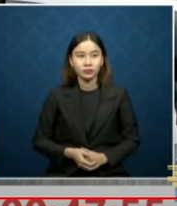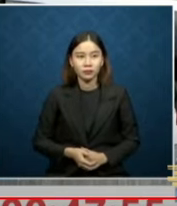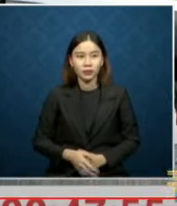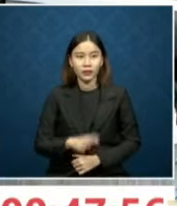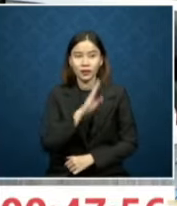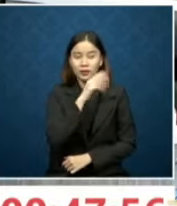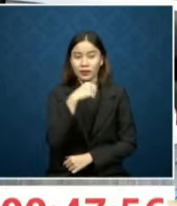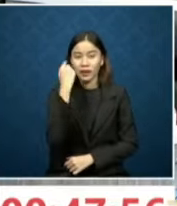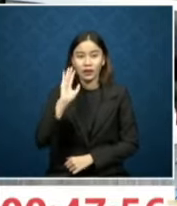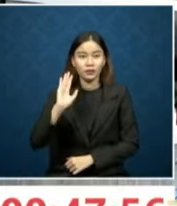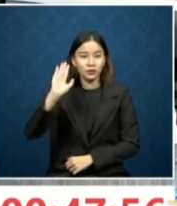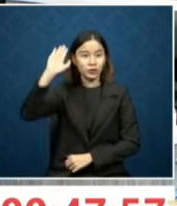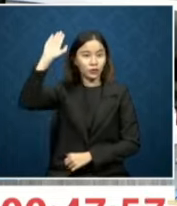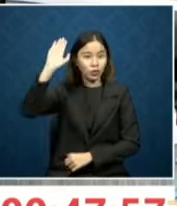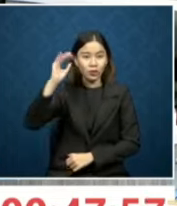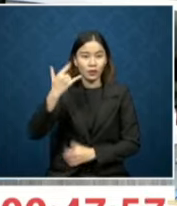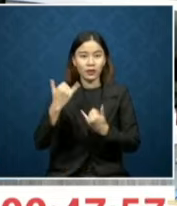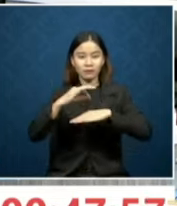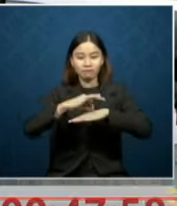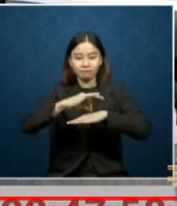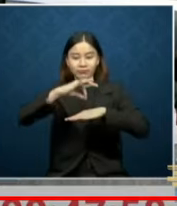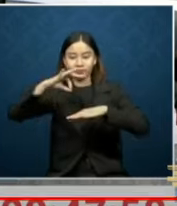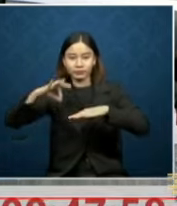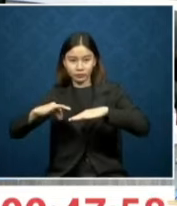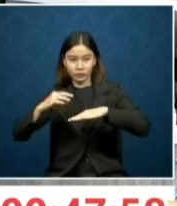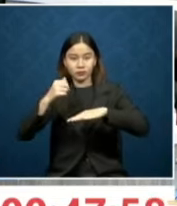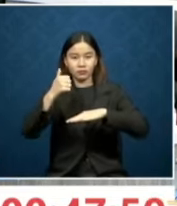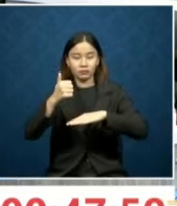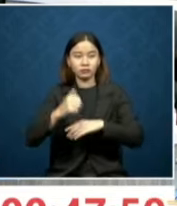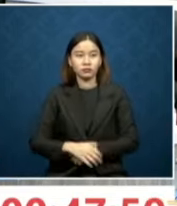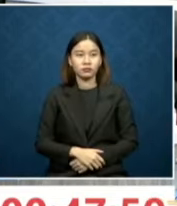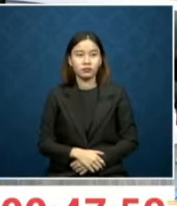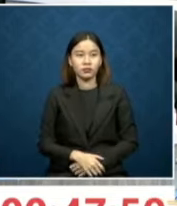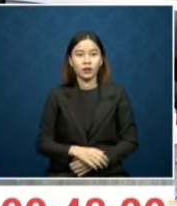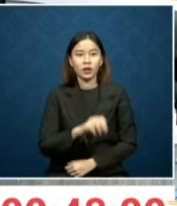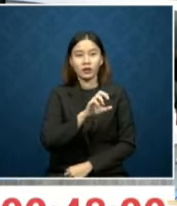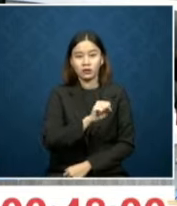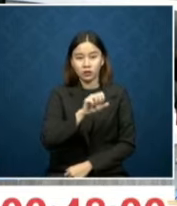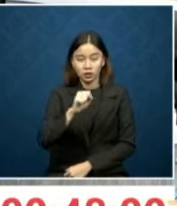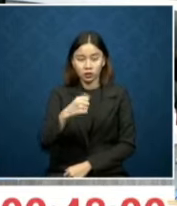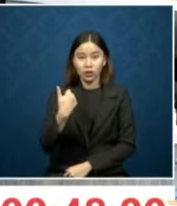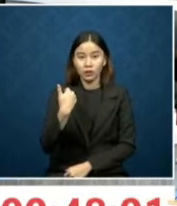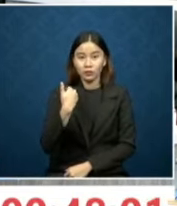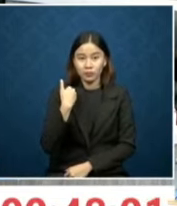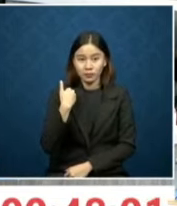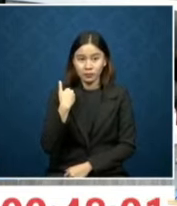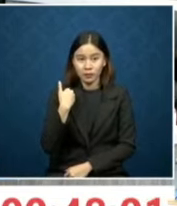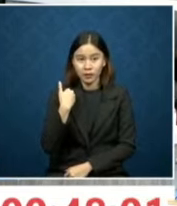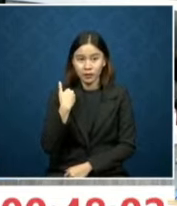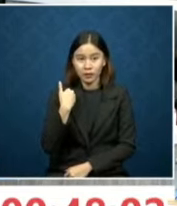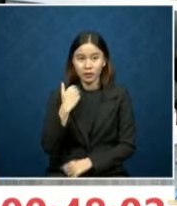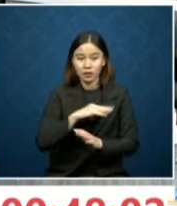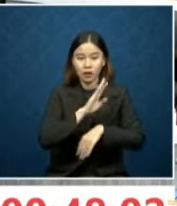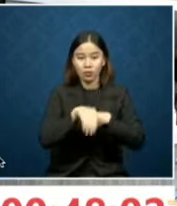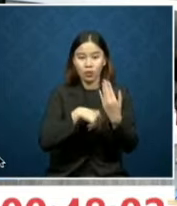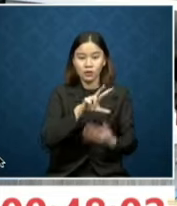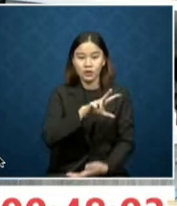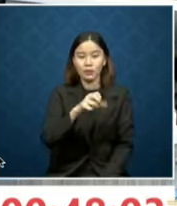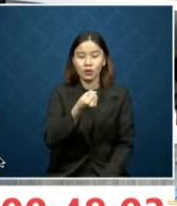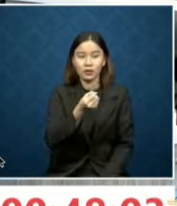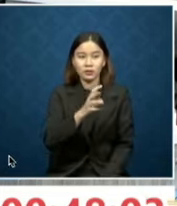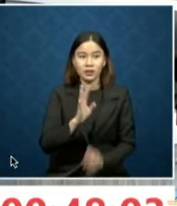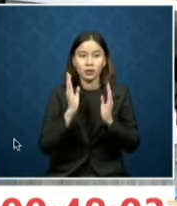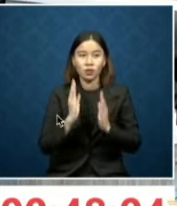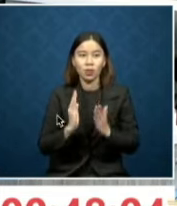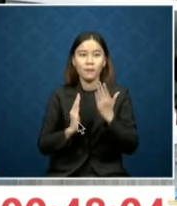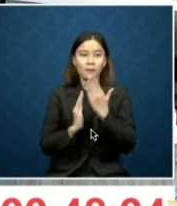ถ้าใครไม่ยกมือให้ผมก็จะปลดออกสภาผู้แทนราษฎรก็มีส.ส.อยู่ในสภา314เสียง